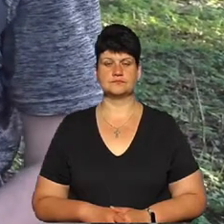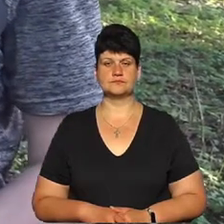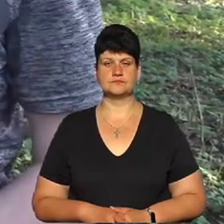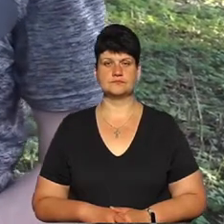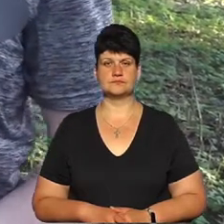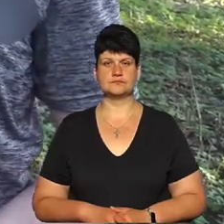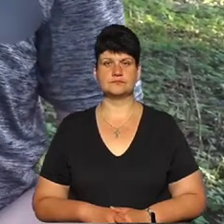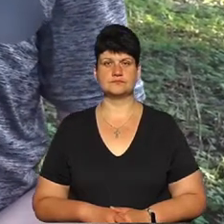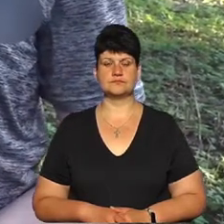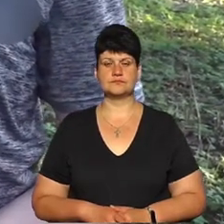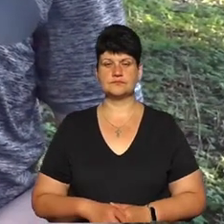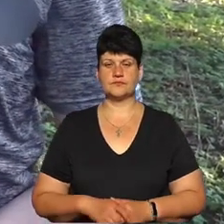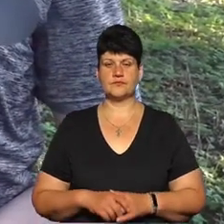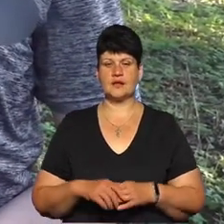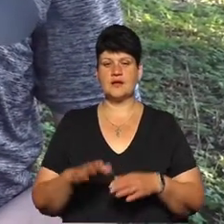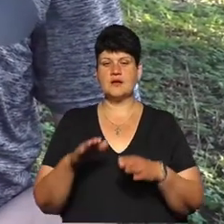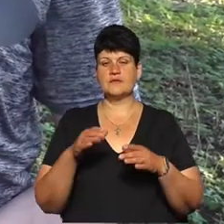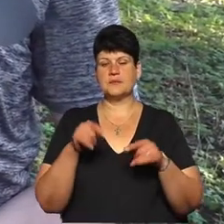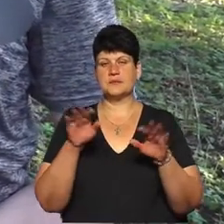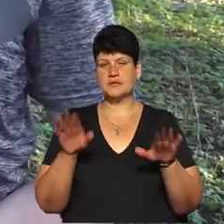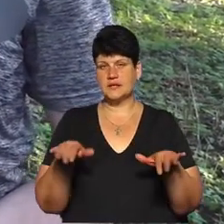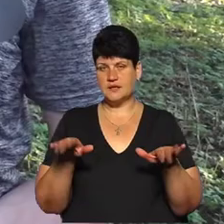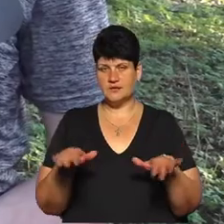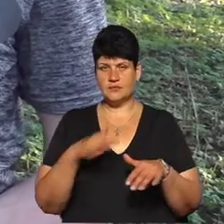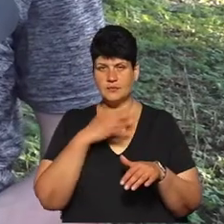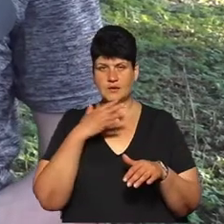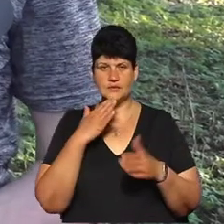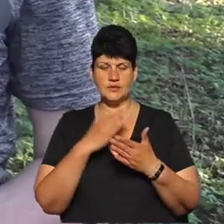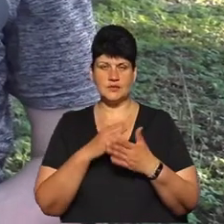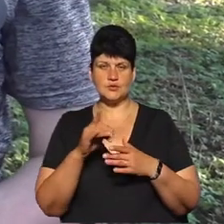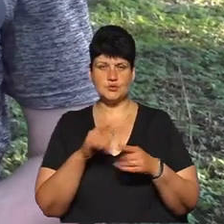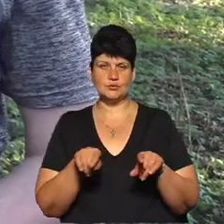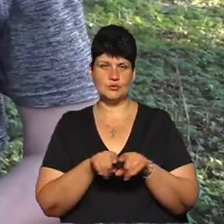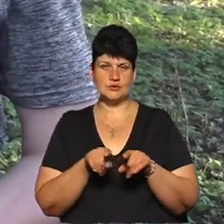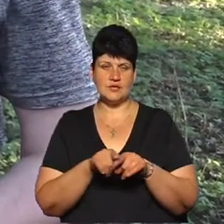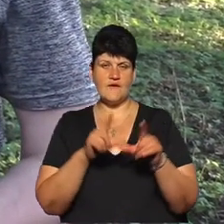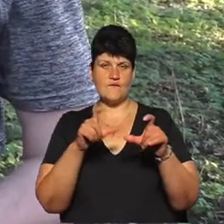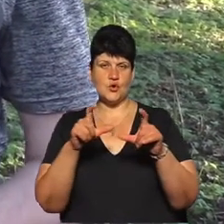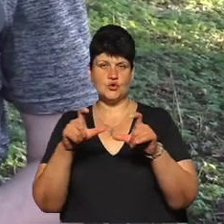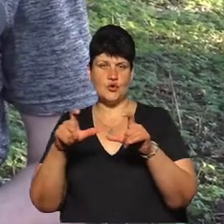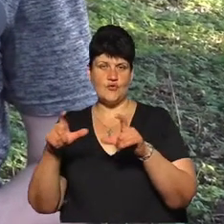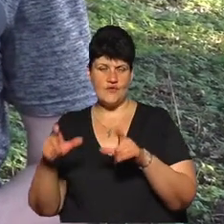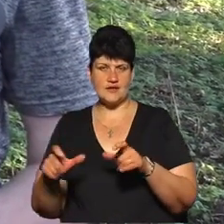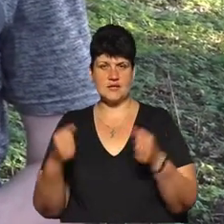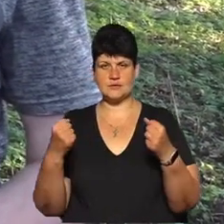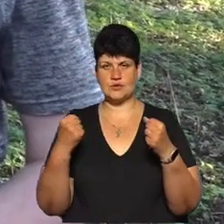Зйомка птахів багато в чому схожа на фотографування спортивних подій. Це приблизно такі самі